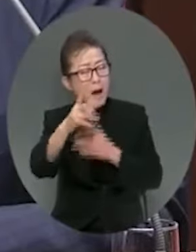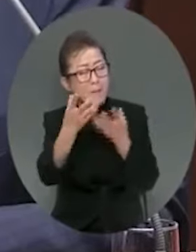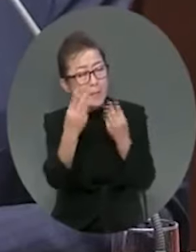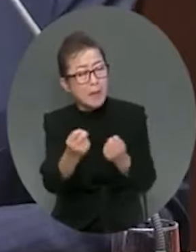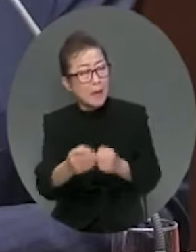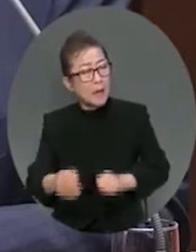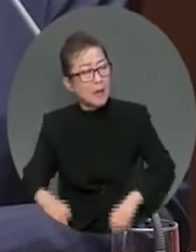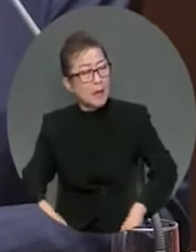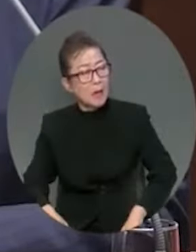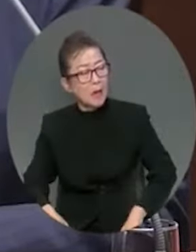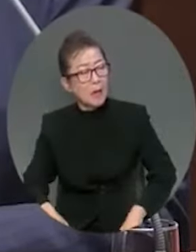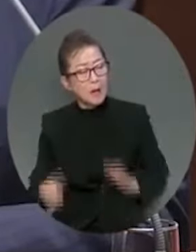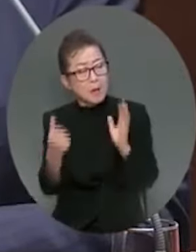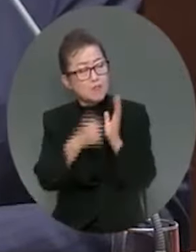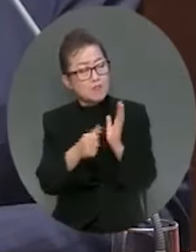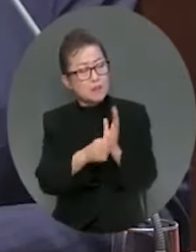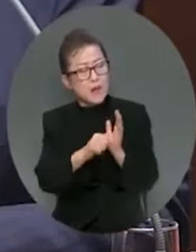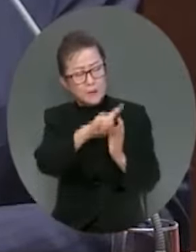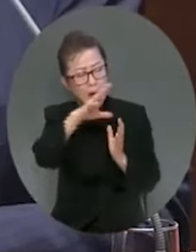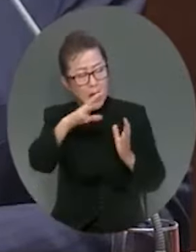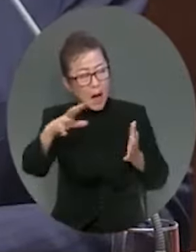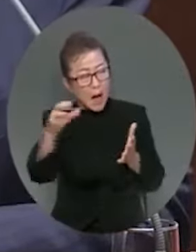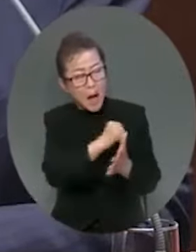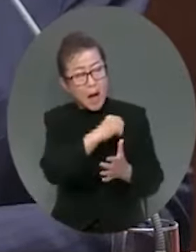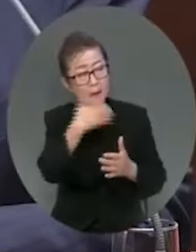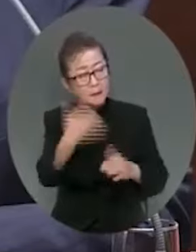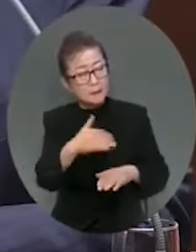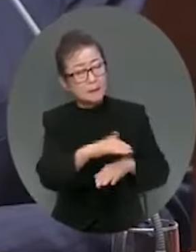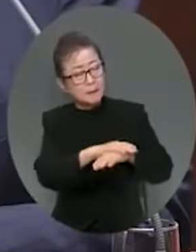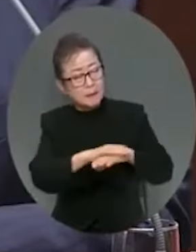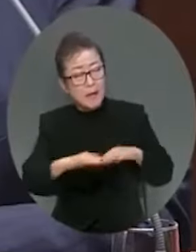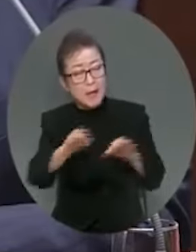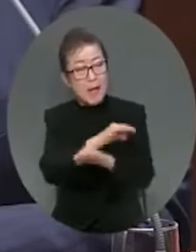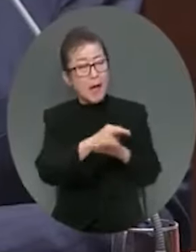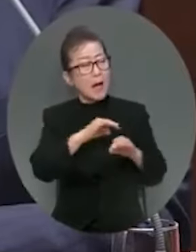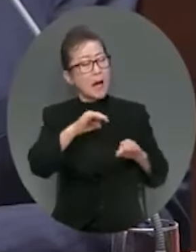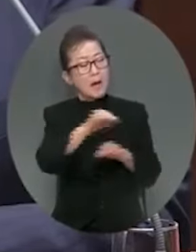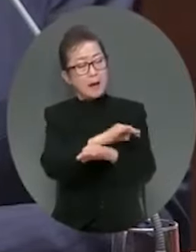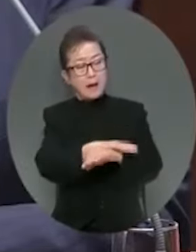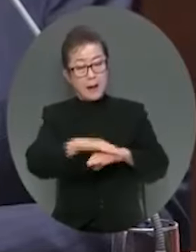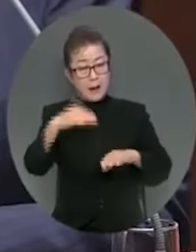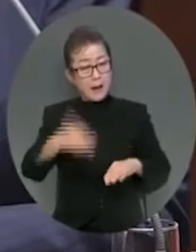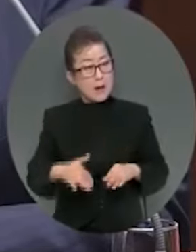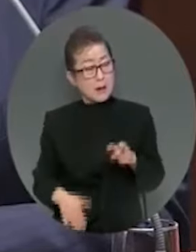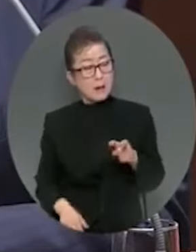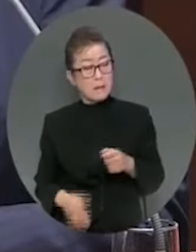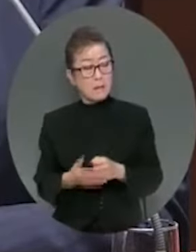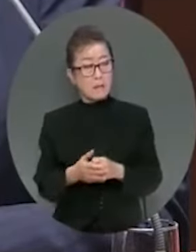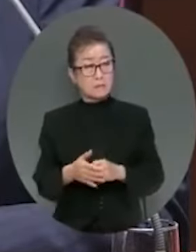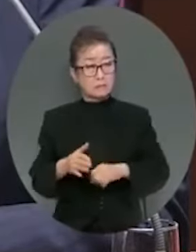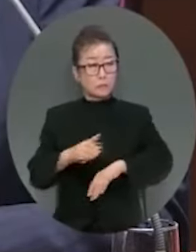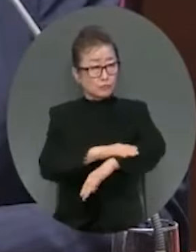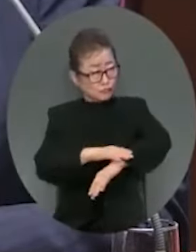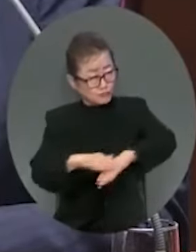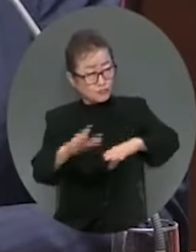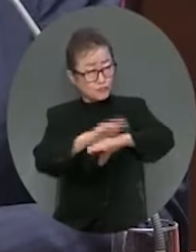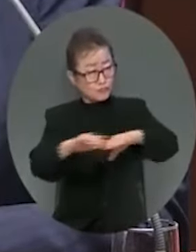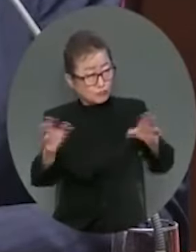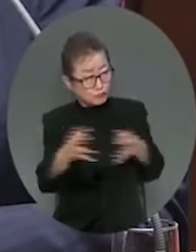때려잡으라는 물가 잡고 은행 금리 잡고 의료 대란 잡아야 된다고 해야 성공한 대통령이 될 수 있는 것